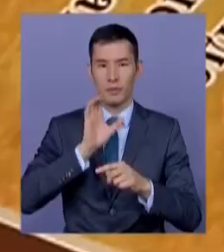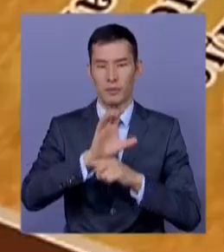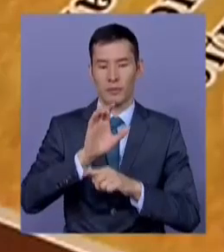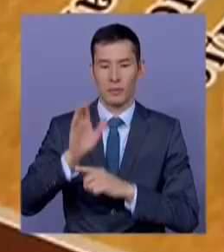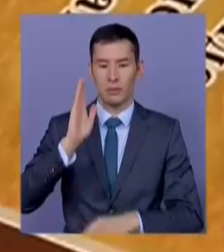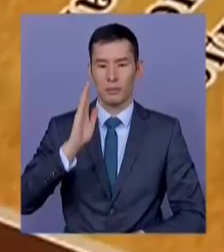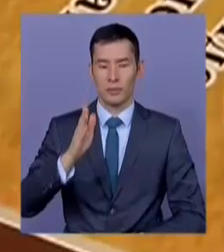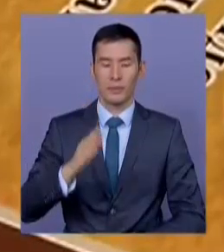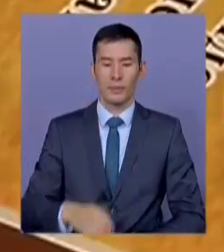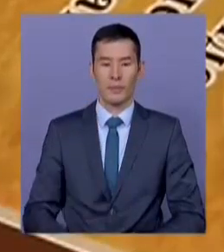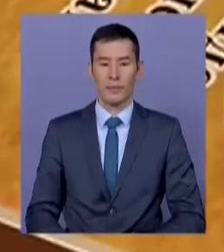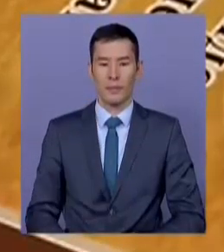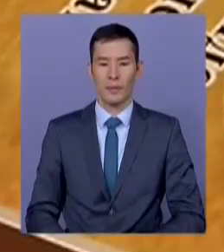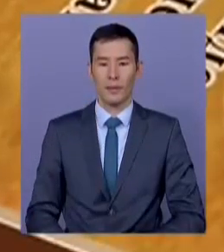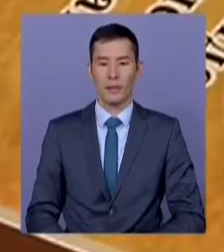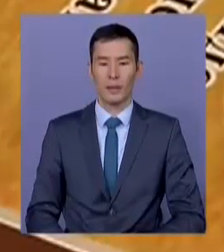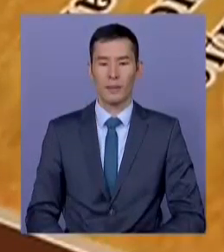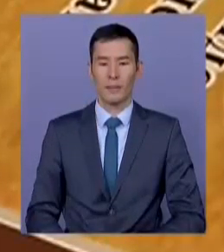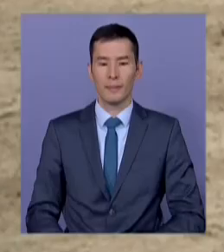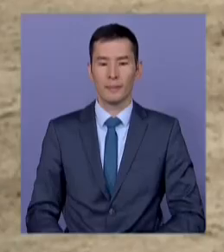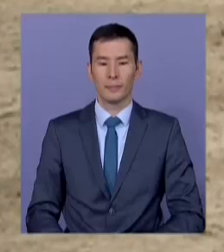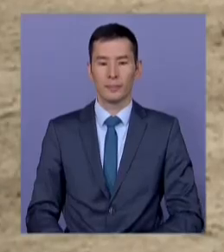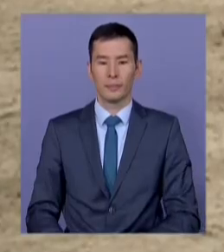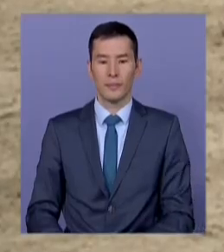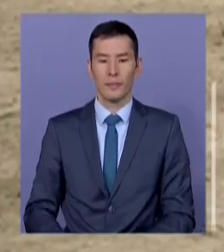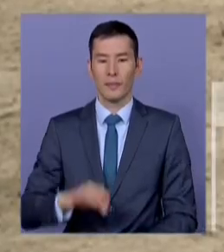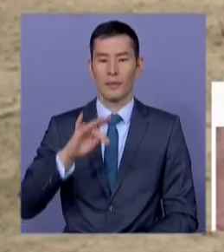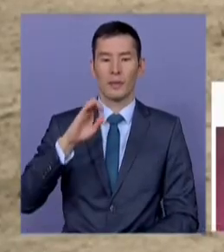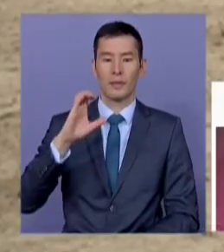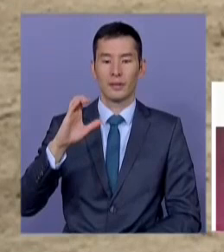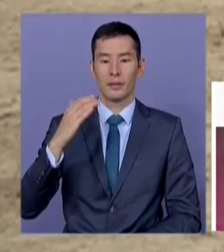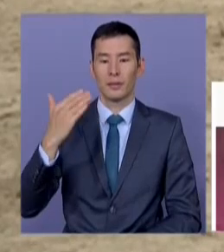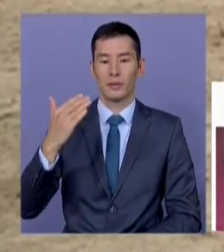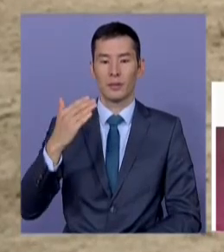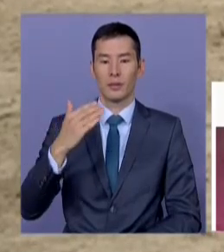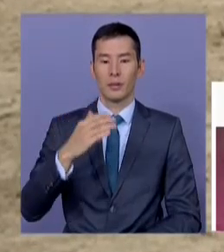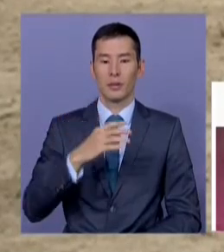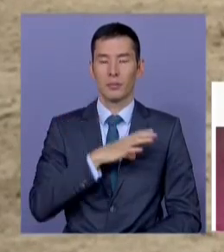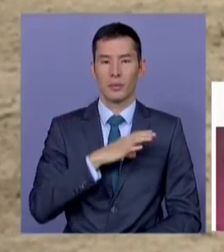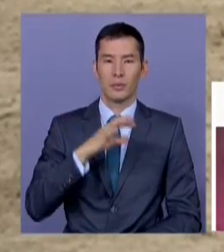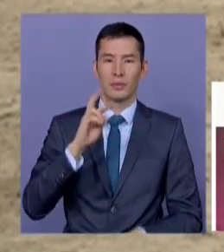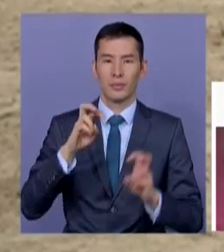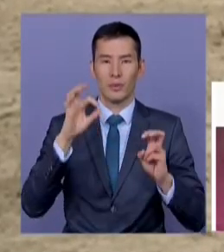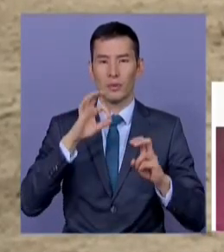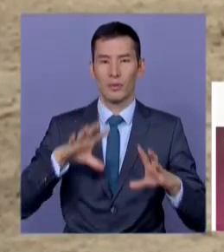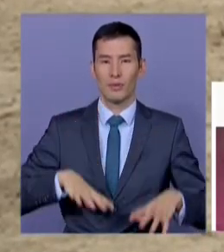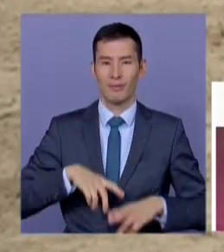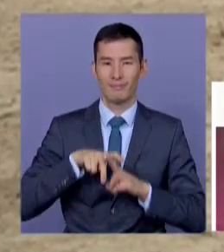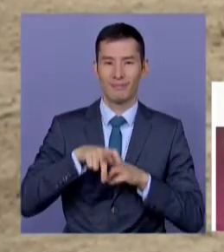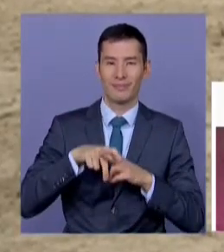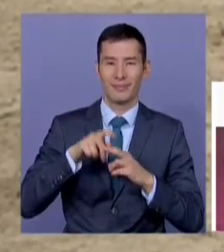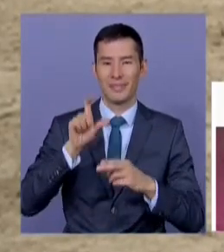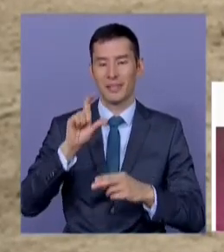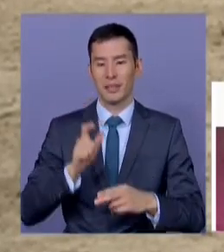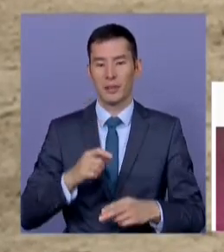төте жазумен басылған шығармалары қайта теріліп жатыр. Ілияс ақынның тойында шаппағанда қашан шабам? Жыр құлагері Ілияс